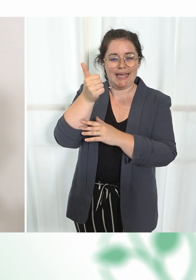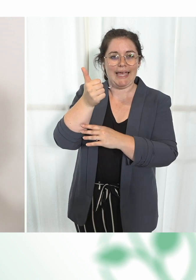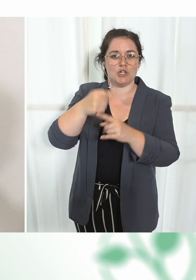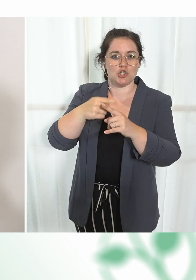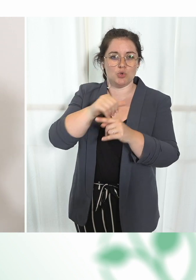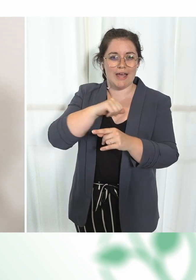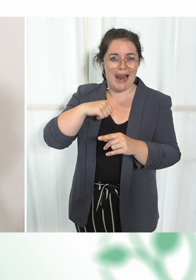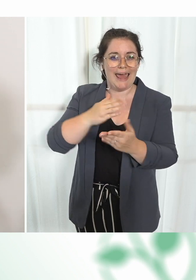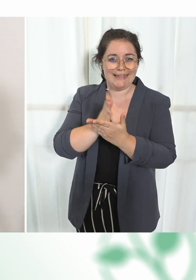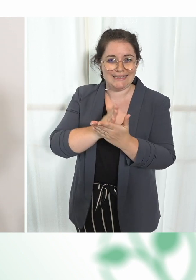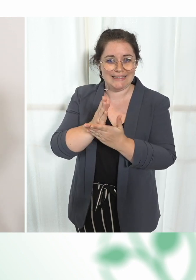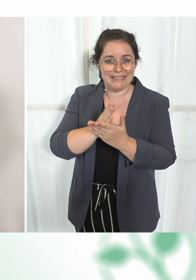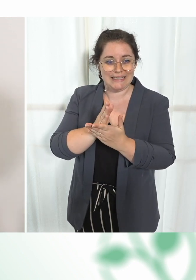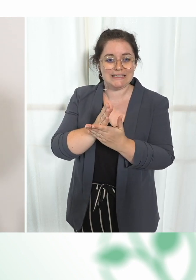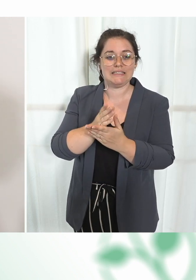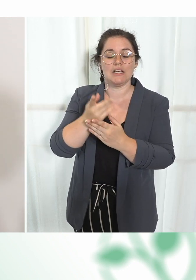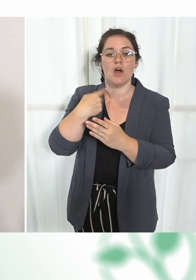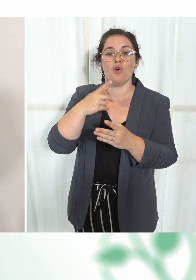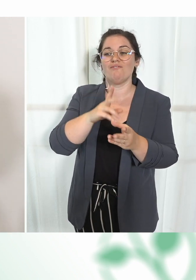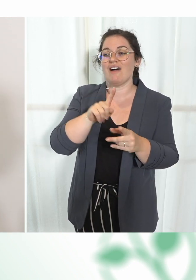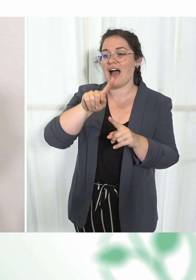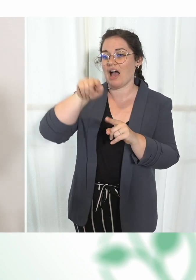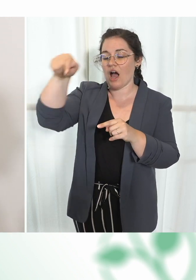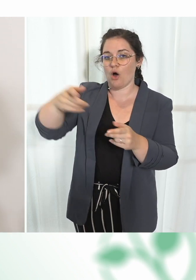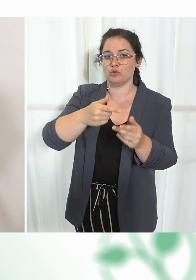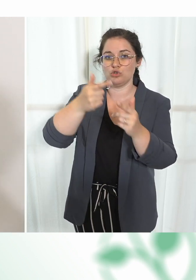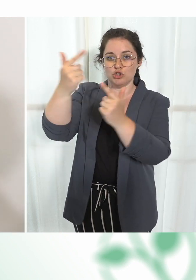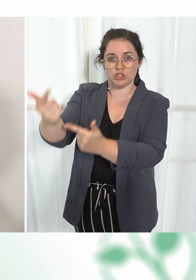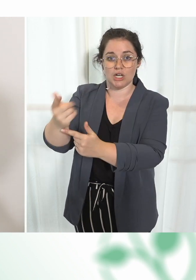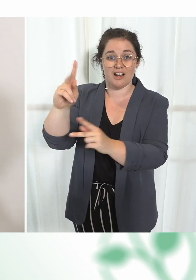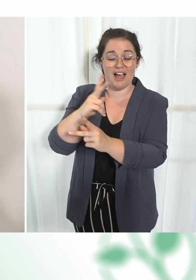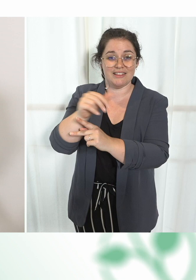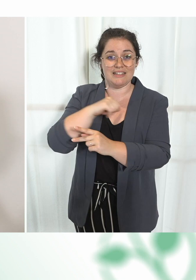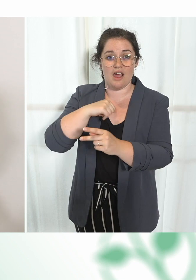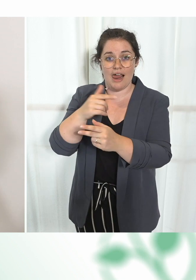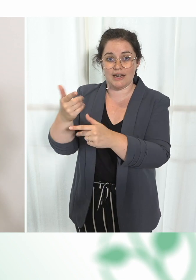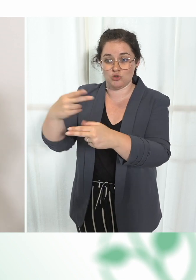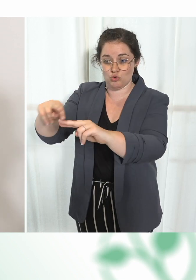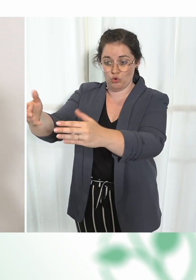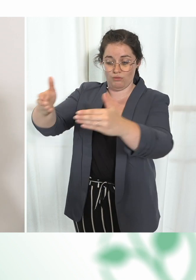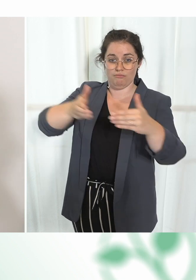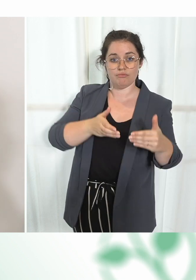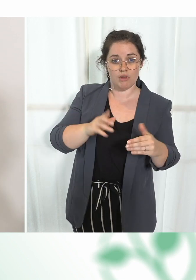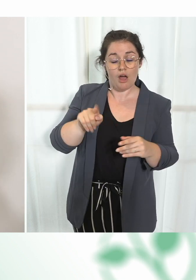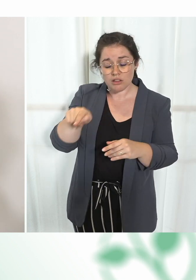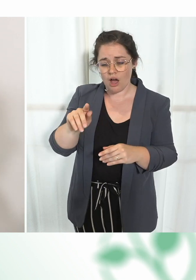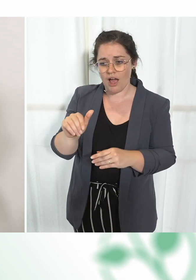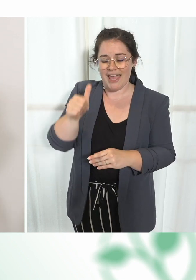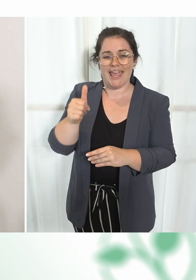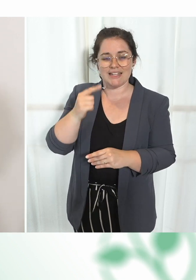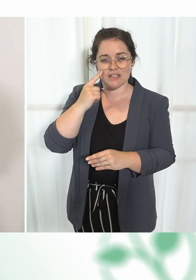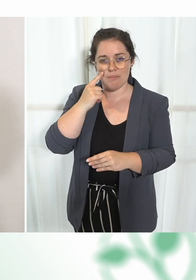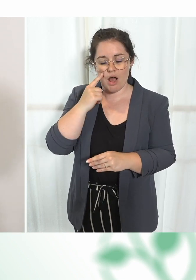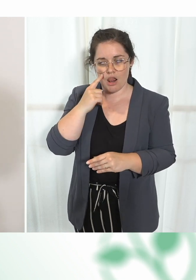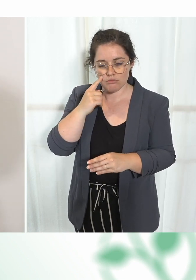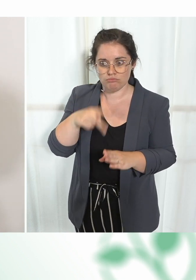der Firma Neugebauer am Daubenmarkt wir was rausgestellt haben und sie das nicht alleine reinschieben kann. Und da ist das erste Mal uns bewusst gewesen, aber die hat